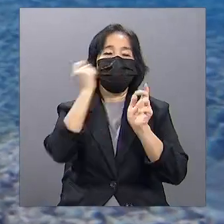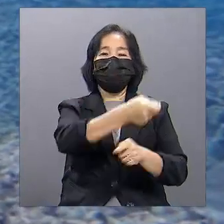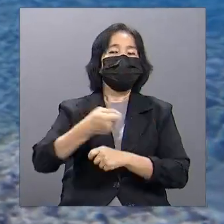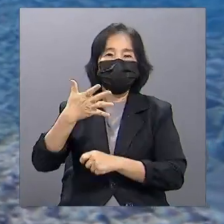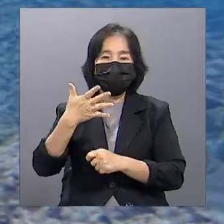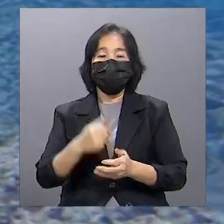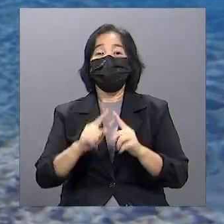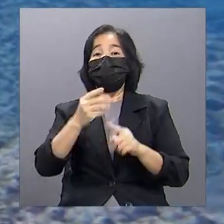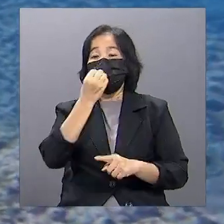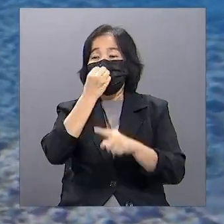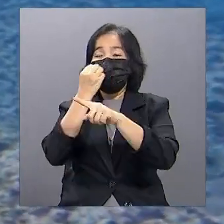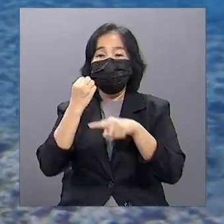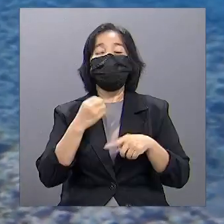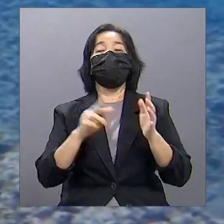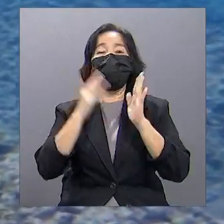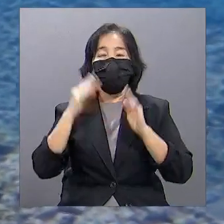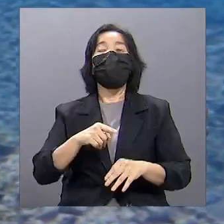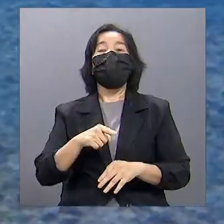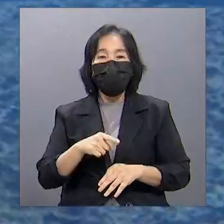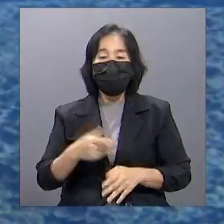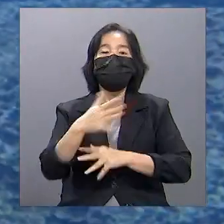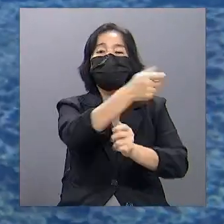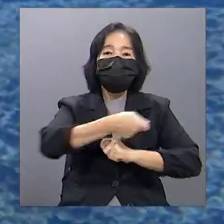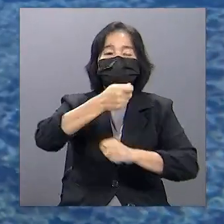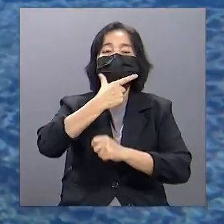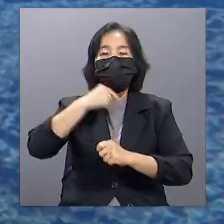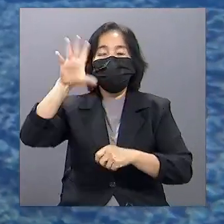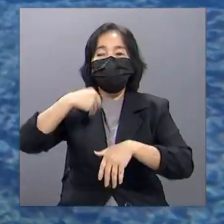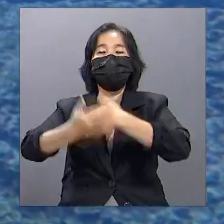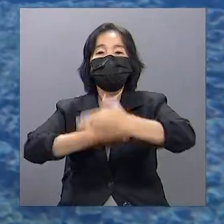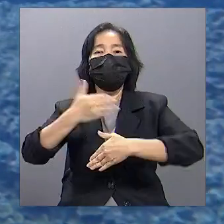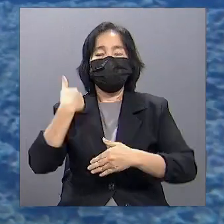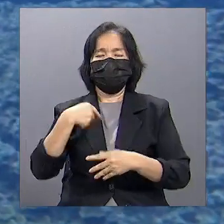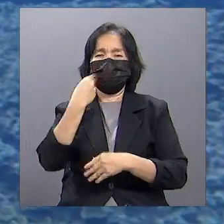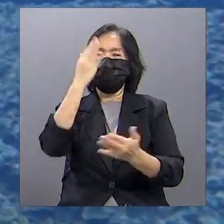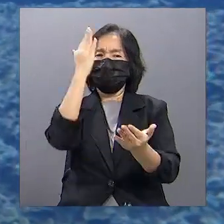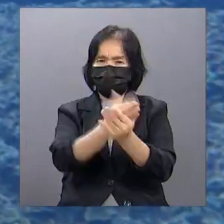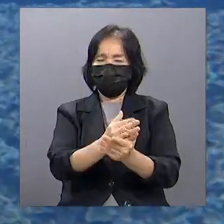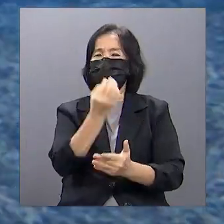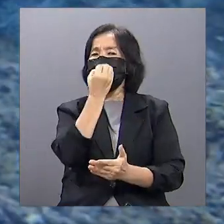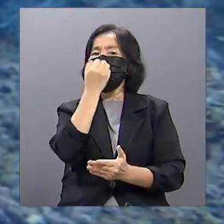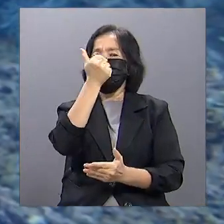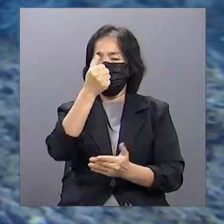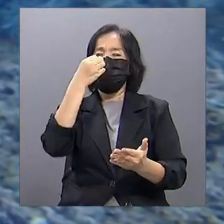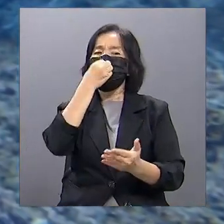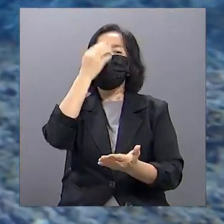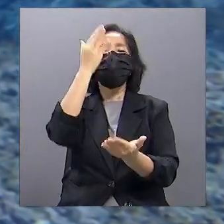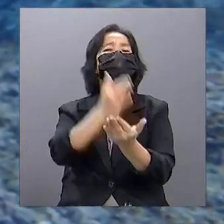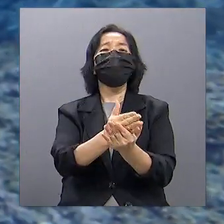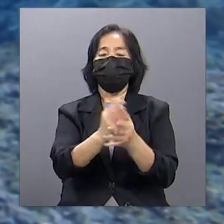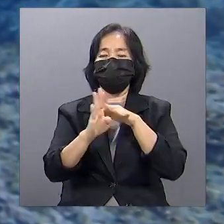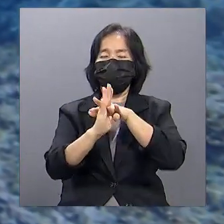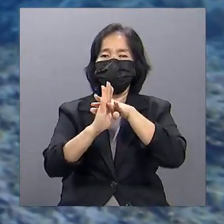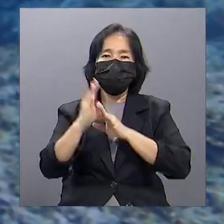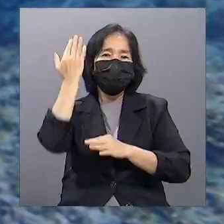ายอันนี้ทุกคนมีส่วนร่วมอย่างชัดเจนเพราะฉะนั้นการเลิกการงดกินหูฉลามเป็นเรื่องที่ชัดเจนที่สุดไม่ว่าจะเป็นฉลามไทยหรือ